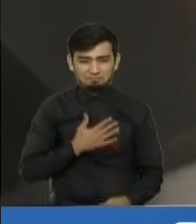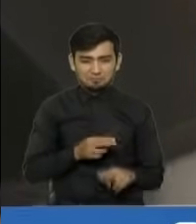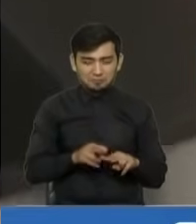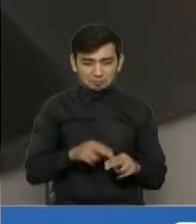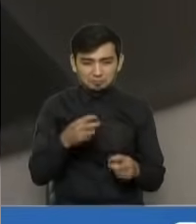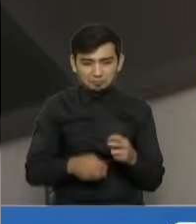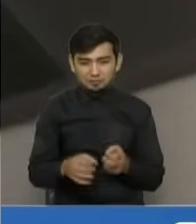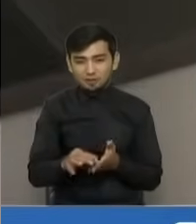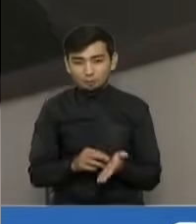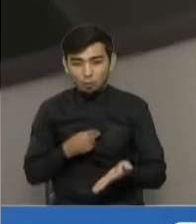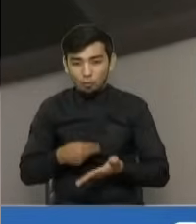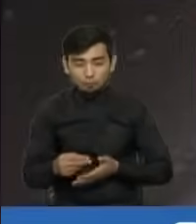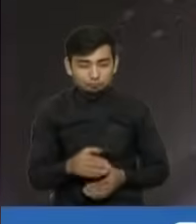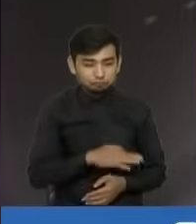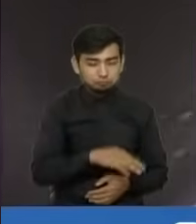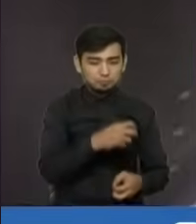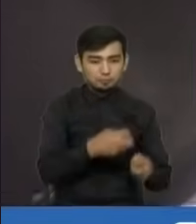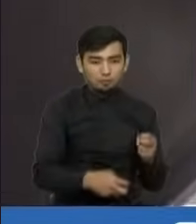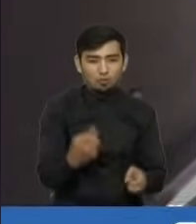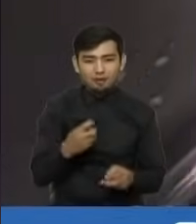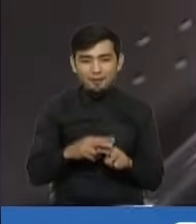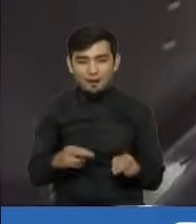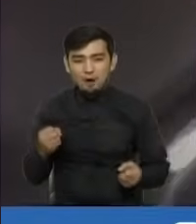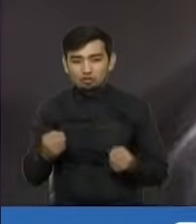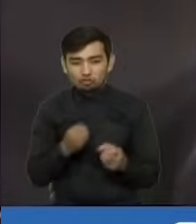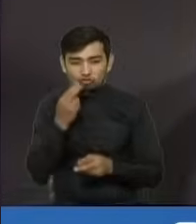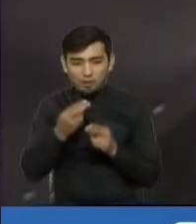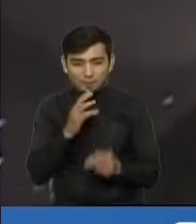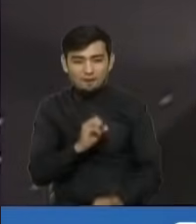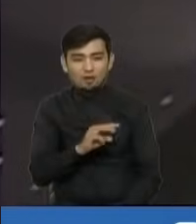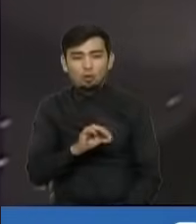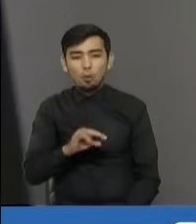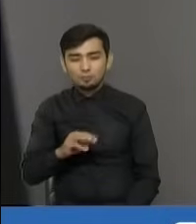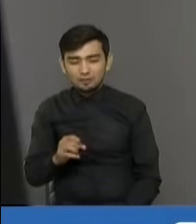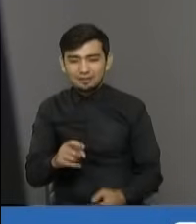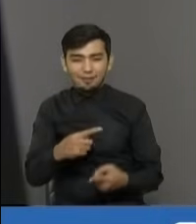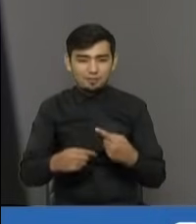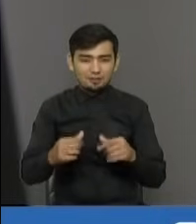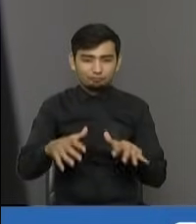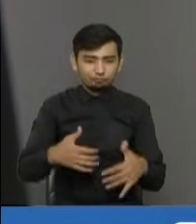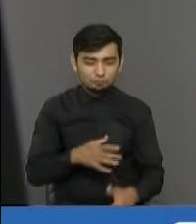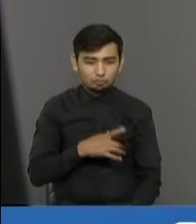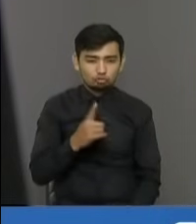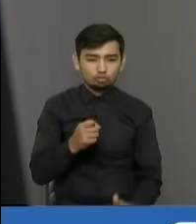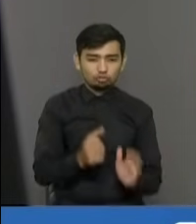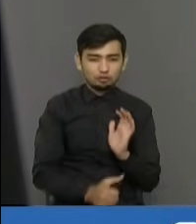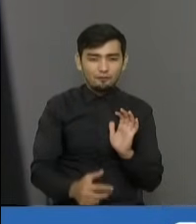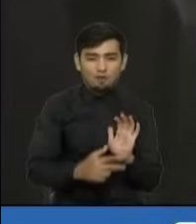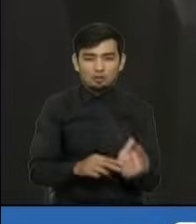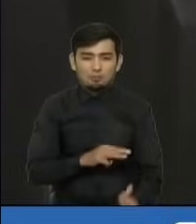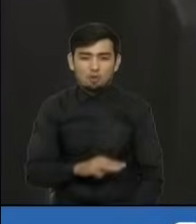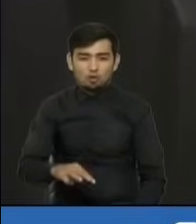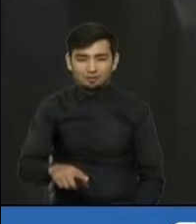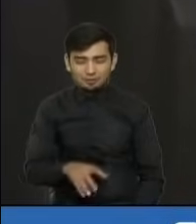ломаются Сразу после покупки владельцы таких машин обратились в ведомство и им удалось вернуть больше 168 млн